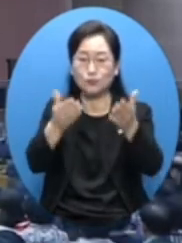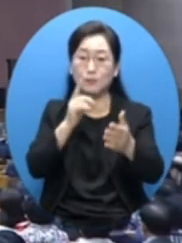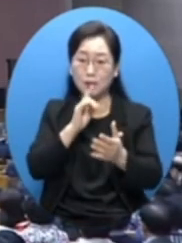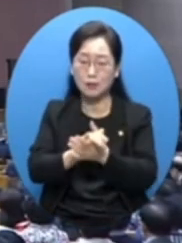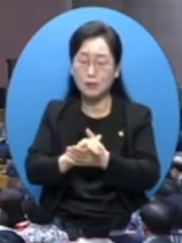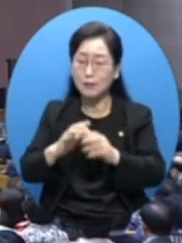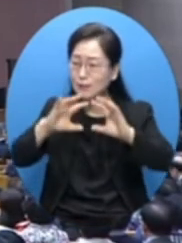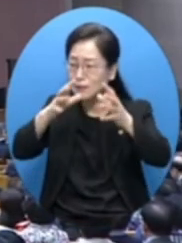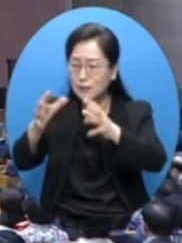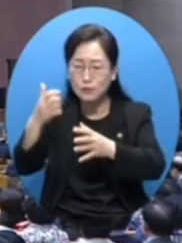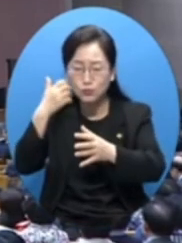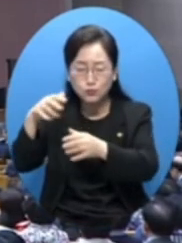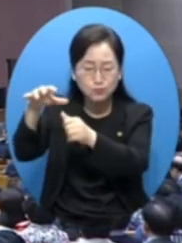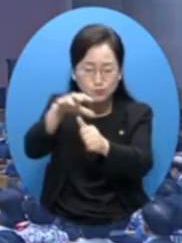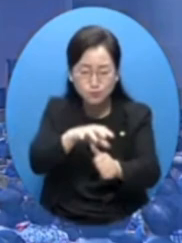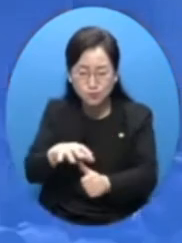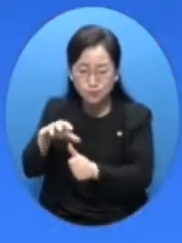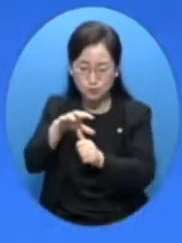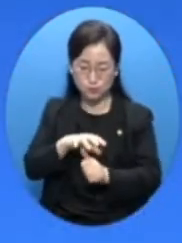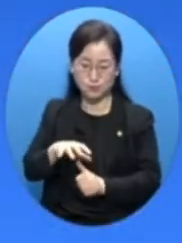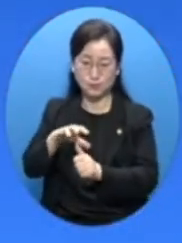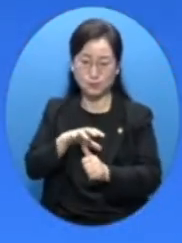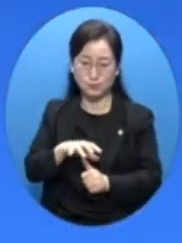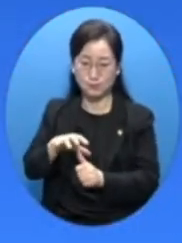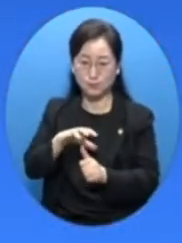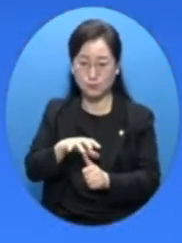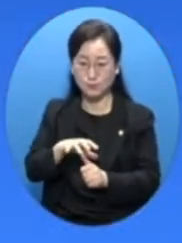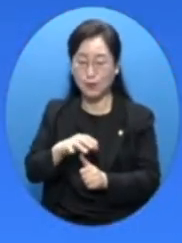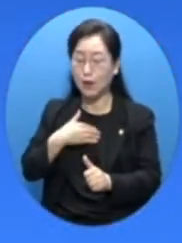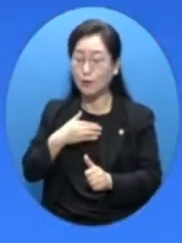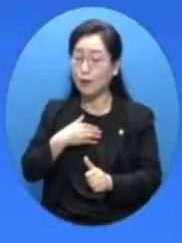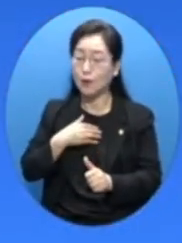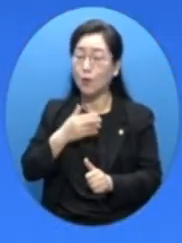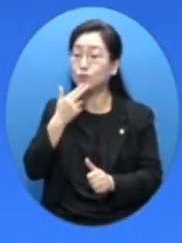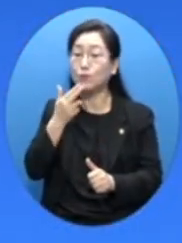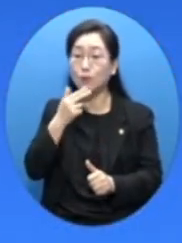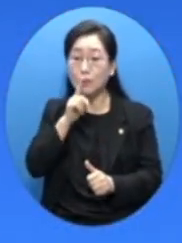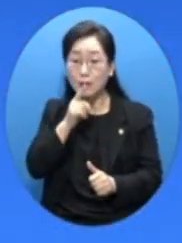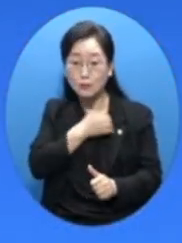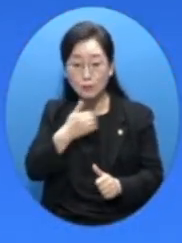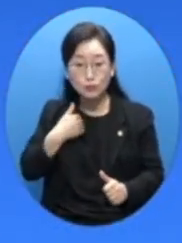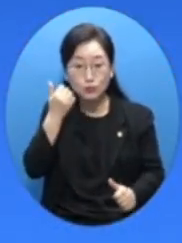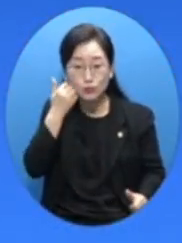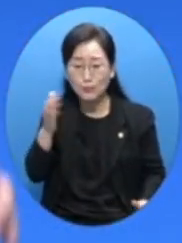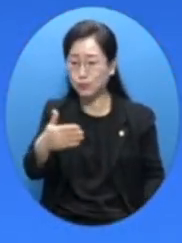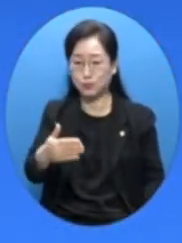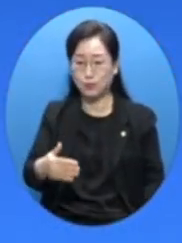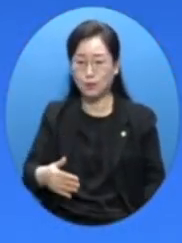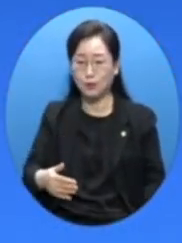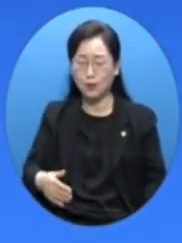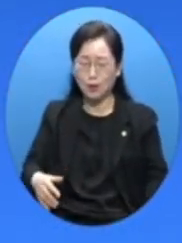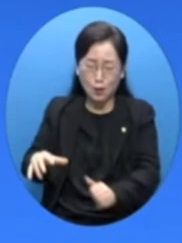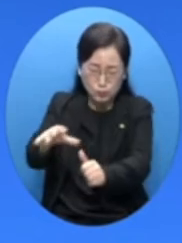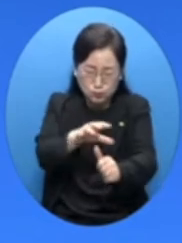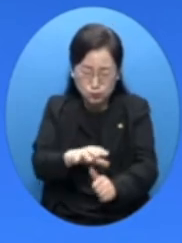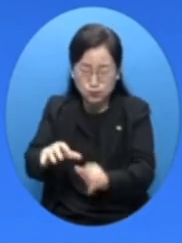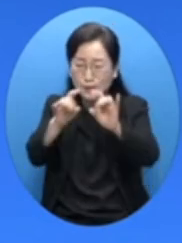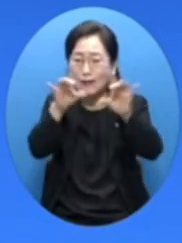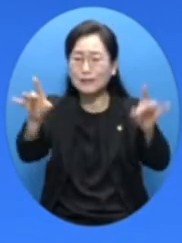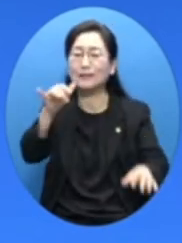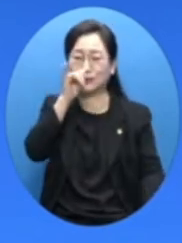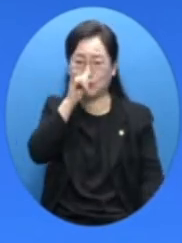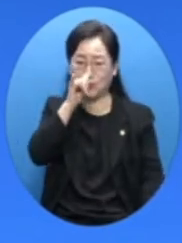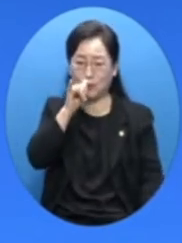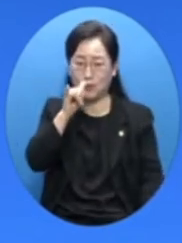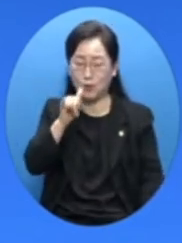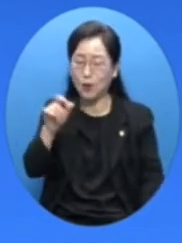눌려 삽니다. 솔직히 내 마음에 나를 누르고 있는 것이 아무것도 없다고 자신 있게 말할 사람은 아무도 없습니다. 무언가에 눌려 삽니다. 각자 나름의